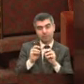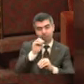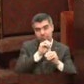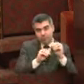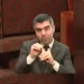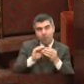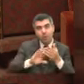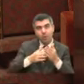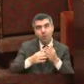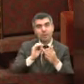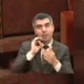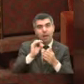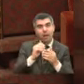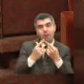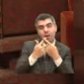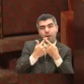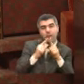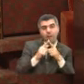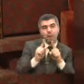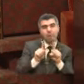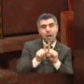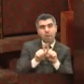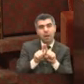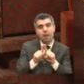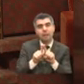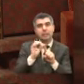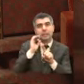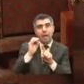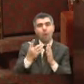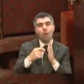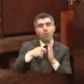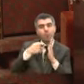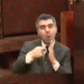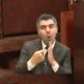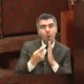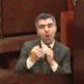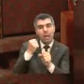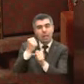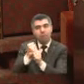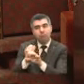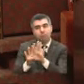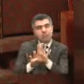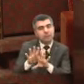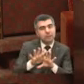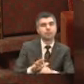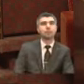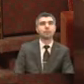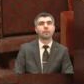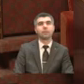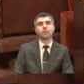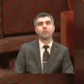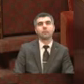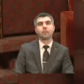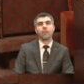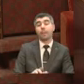دخلنا البدالات بناء على واحد العدد ديال الدراسات اقتصادية ديموغرافية عمرانية. بالطبع ماشي